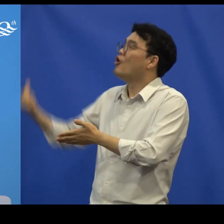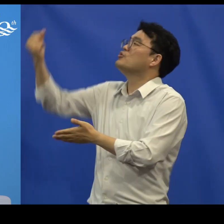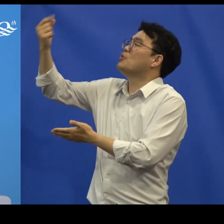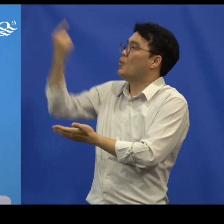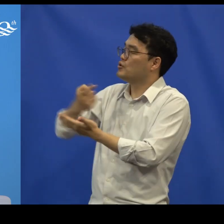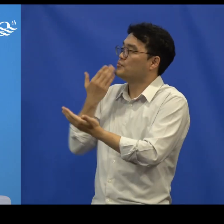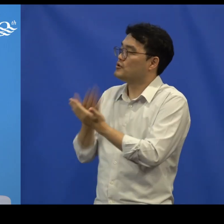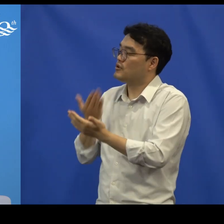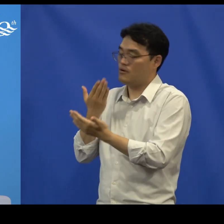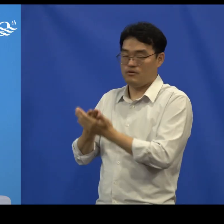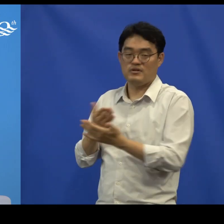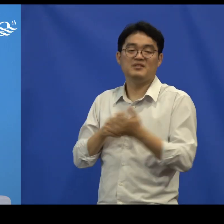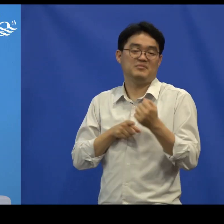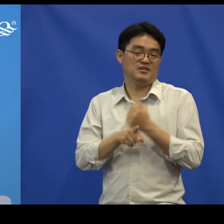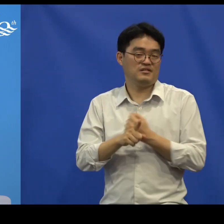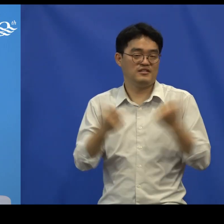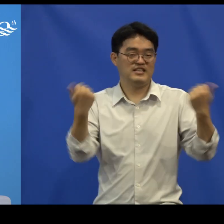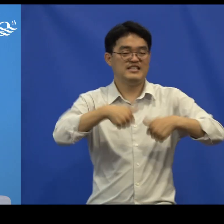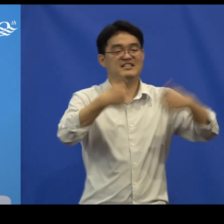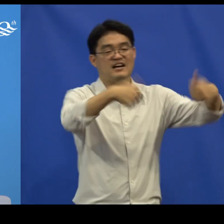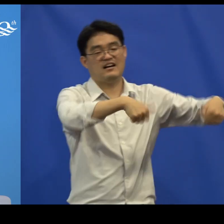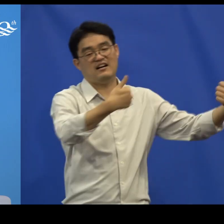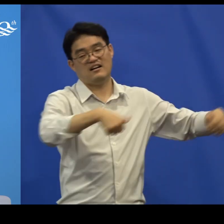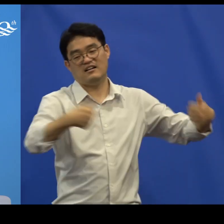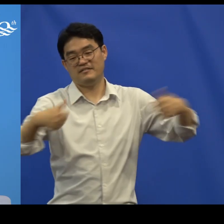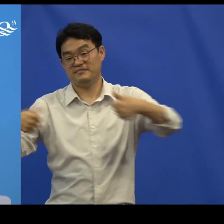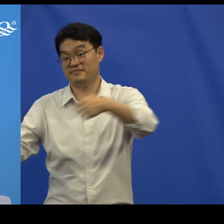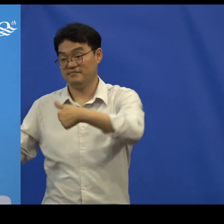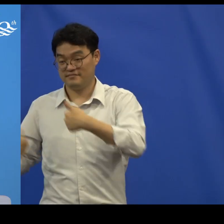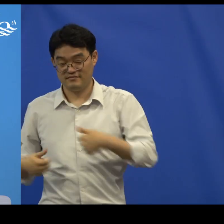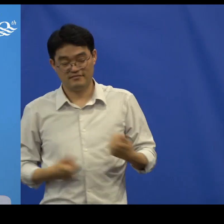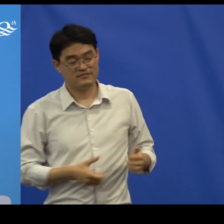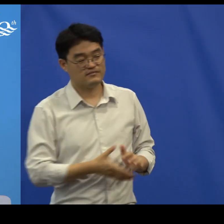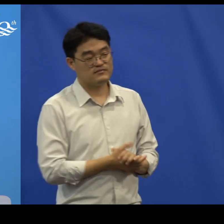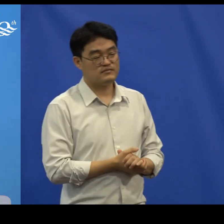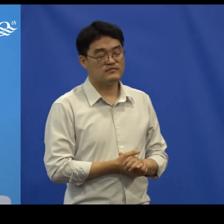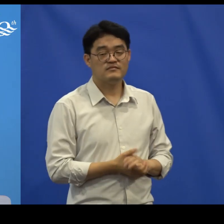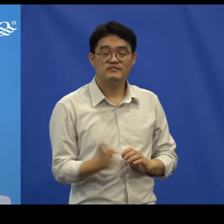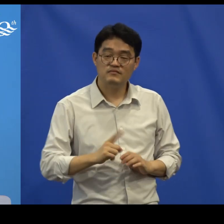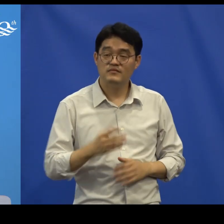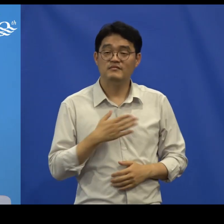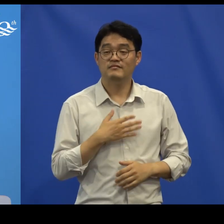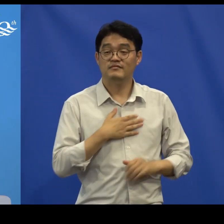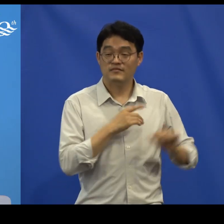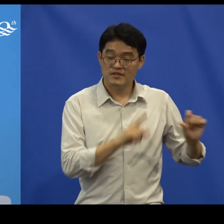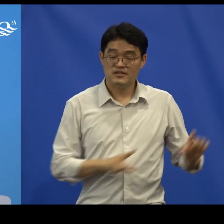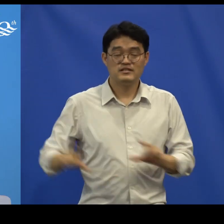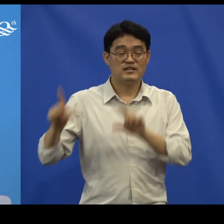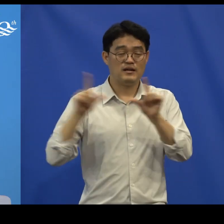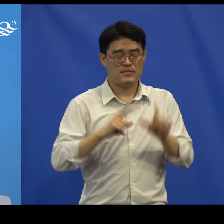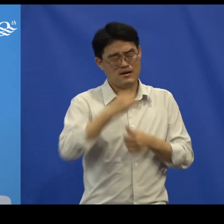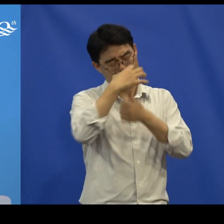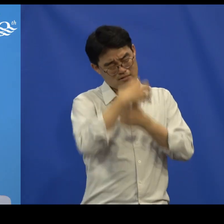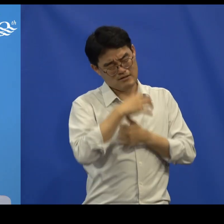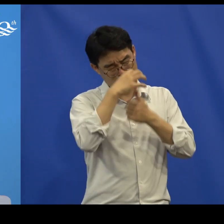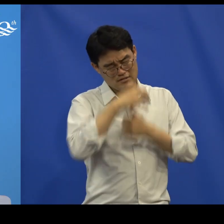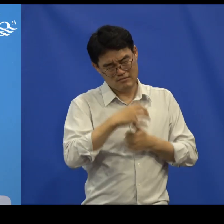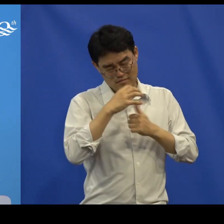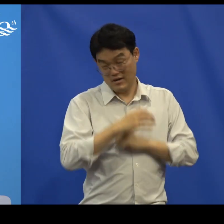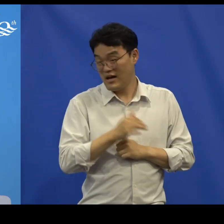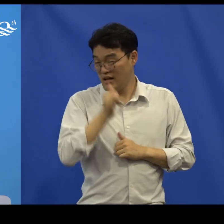예수여 오시옵소서. 그들의 삶의 모든 인사들은 마라나타예요. 기도도